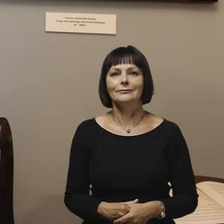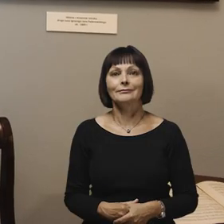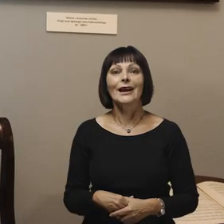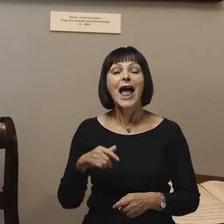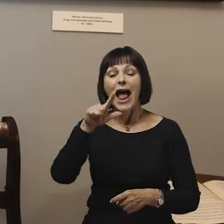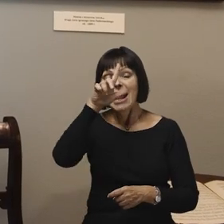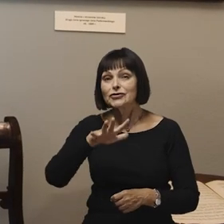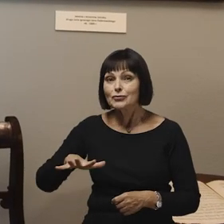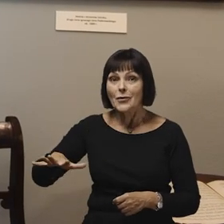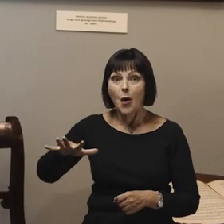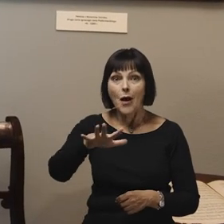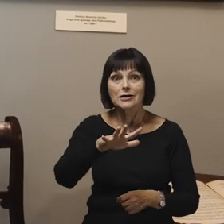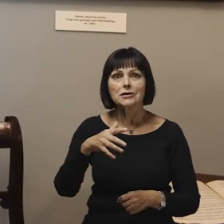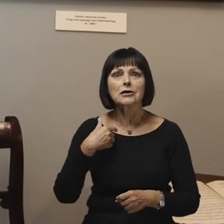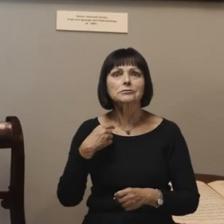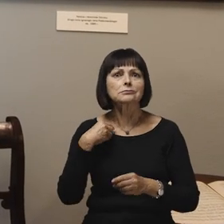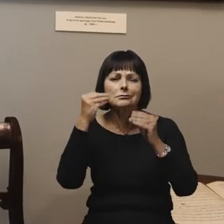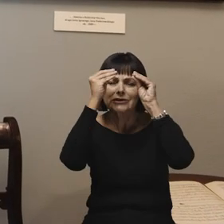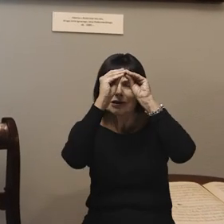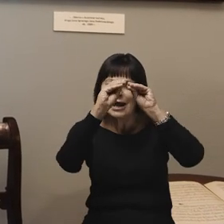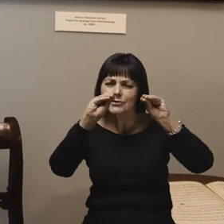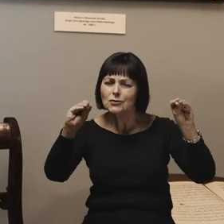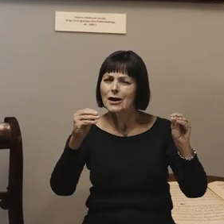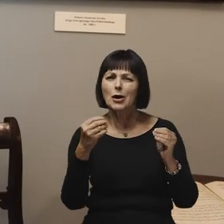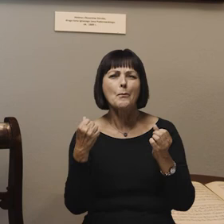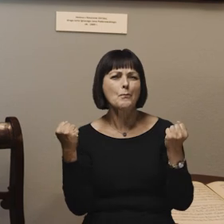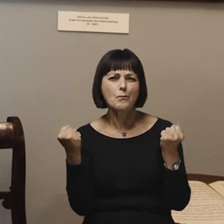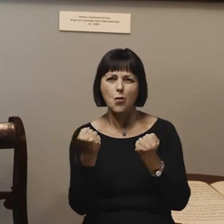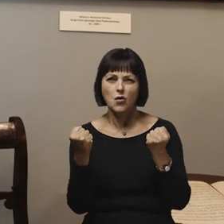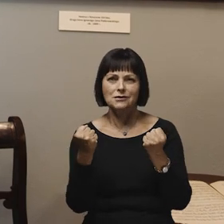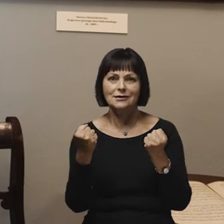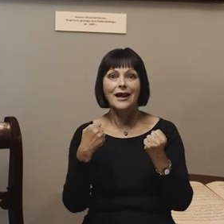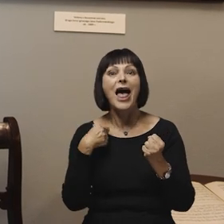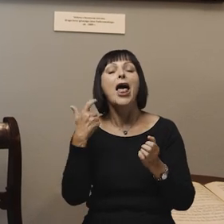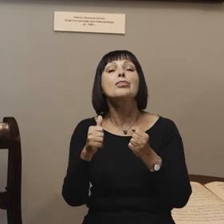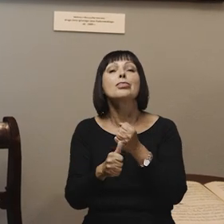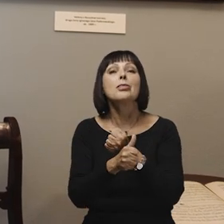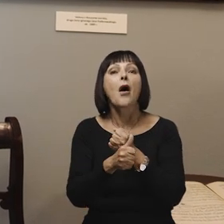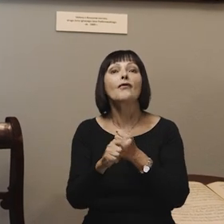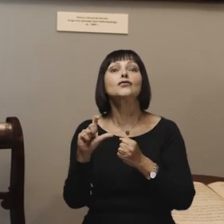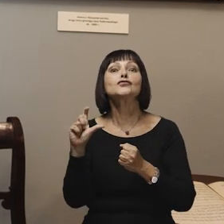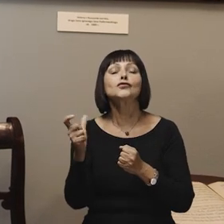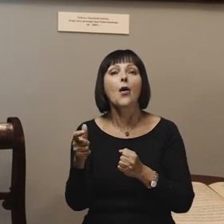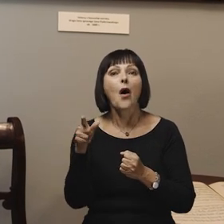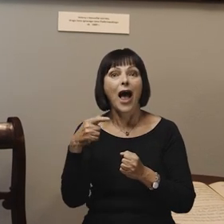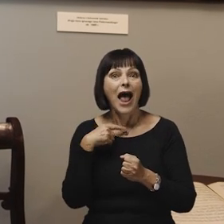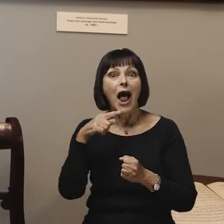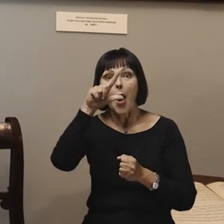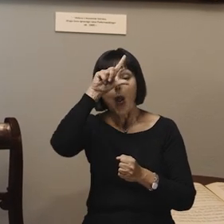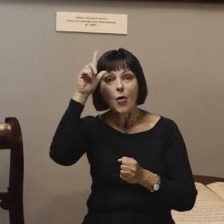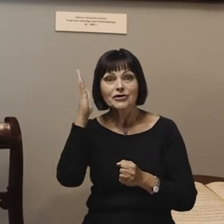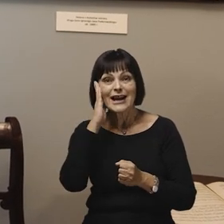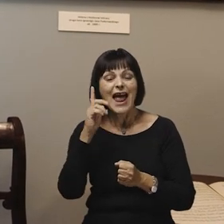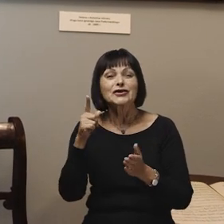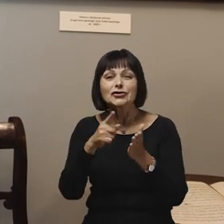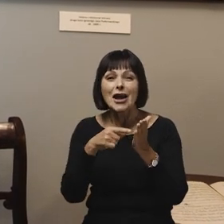Lokalna społeczność darzyła Paderewskiego szczególnym szacunkiem. O czym świadczyć może fakt, iż mieszkańcy